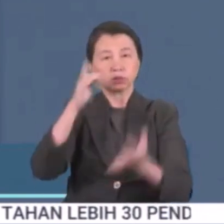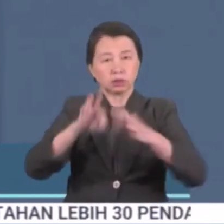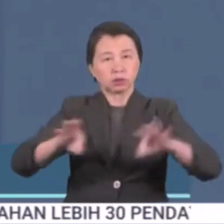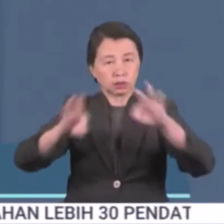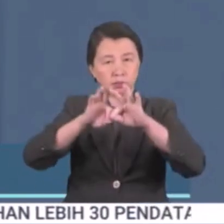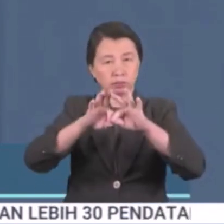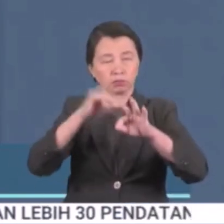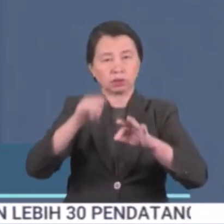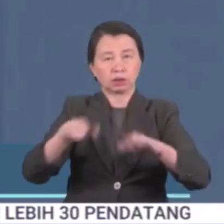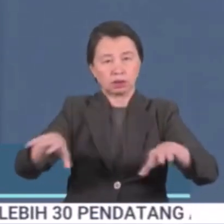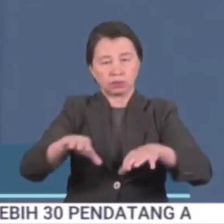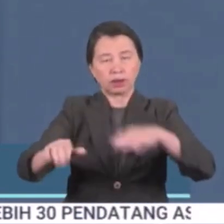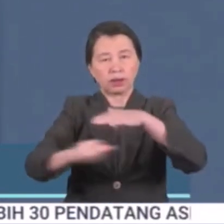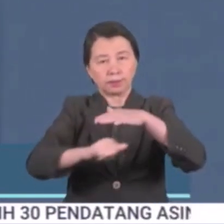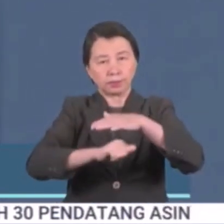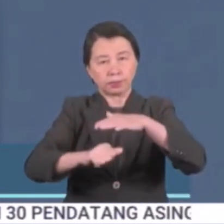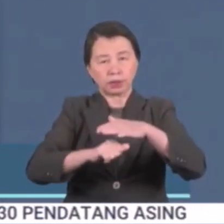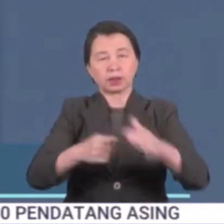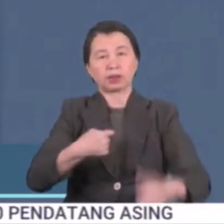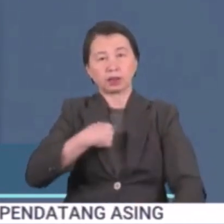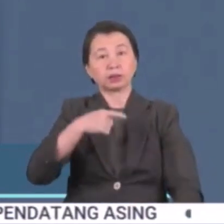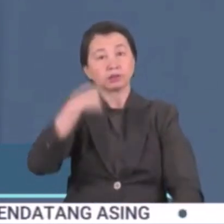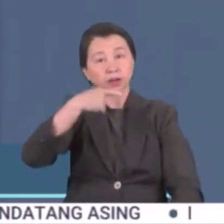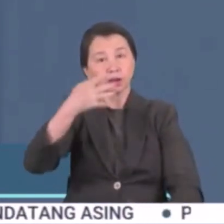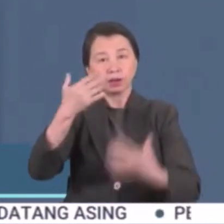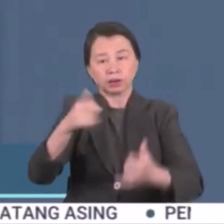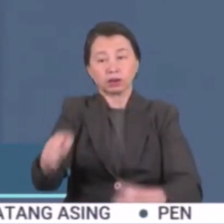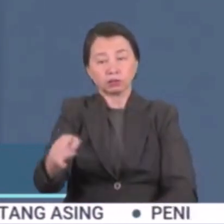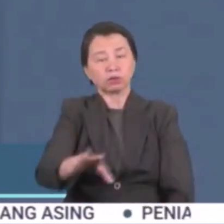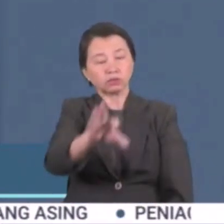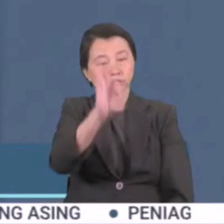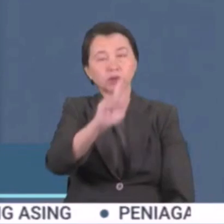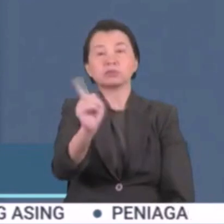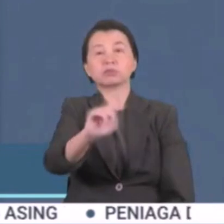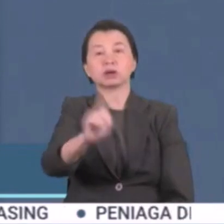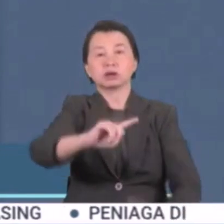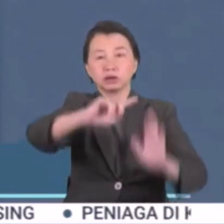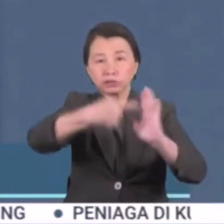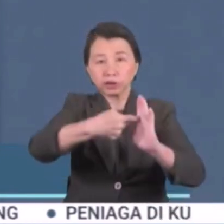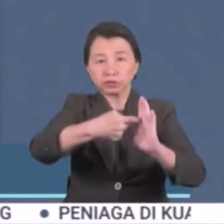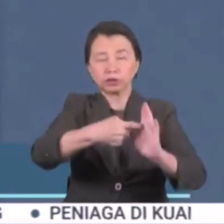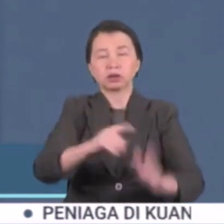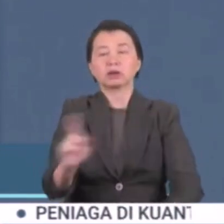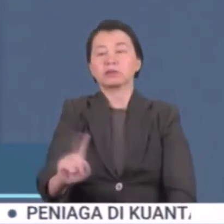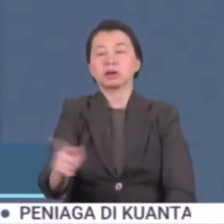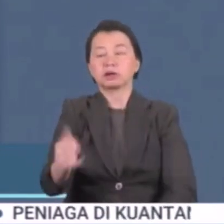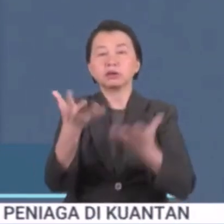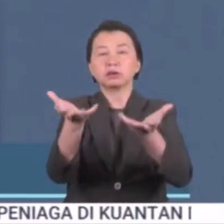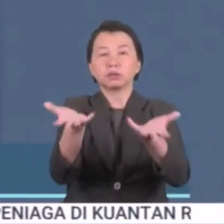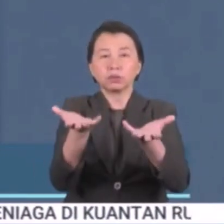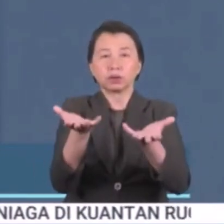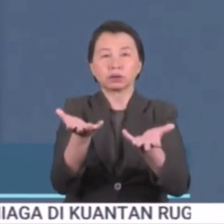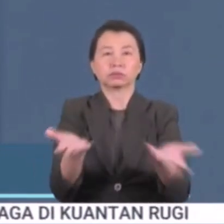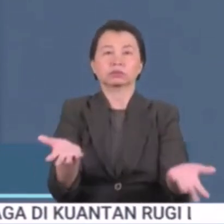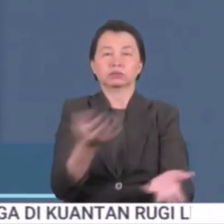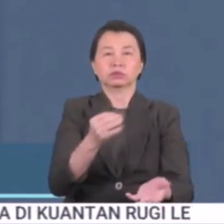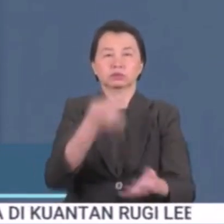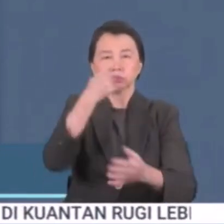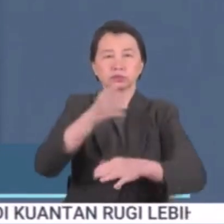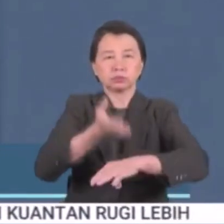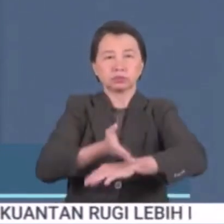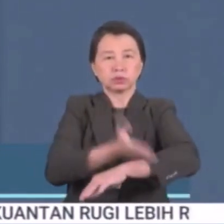track, do a base case, like I said, and now find out where exactly is the starting point and where do we want to be